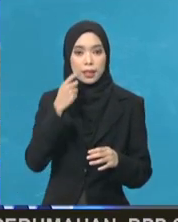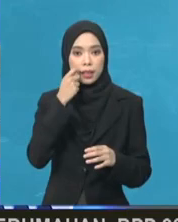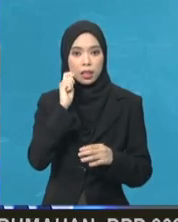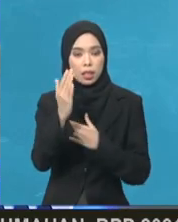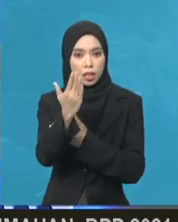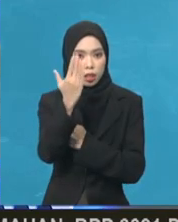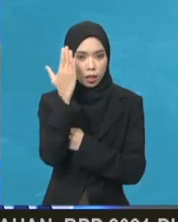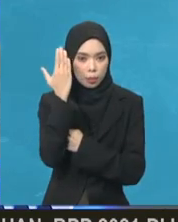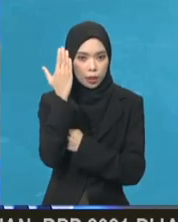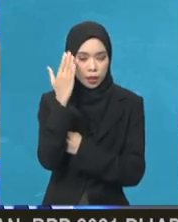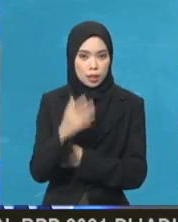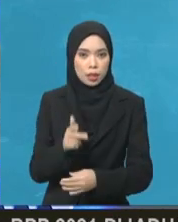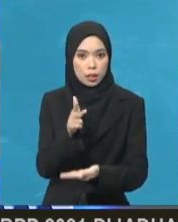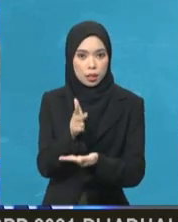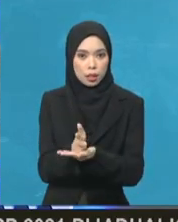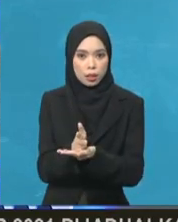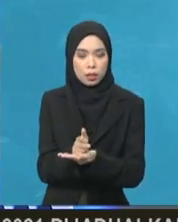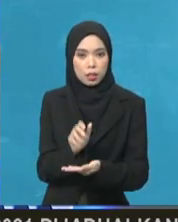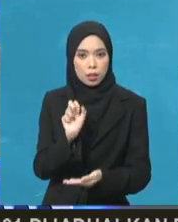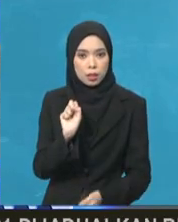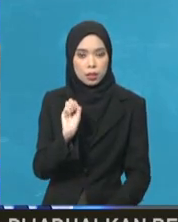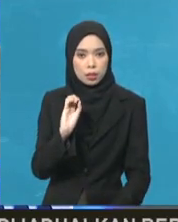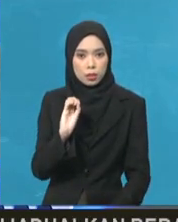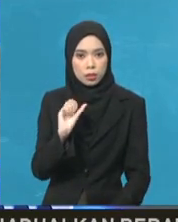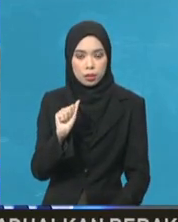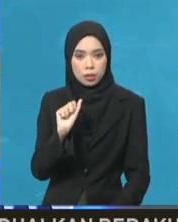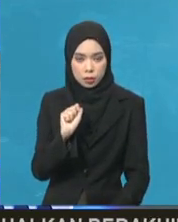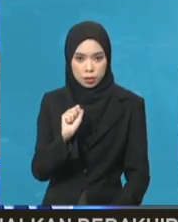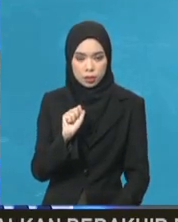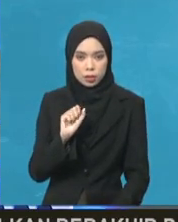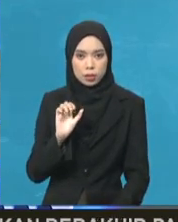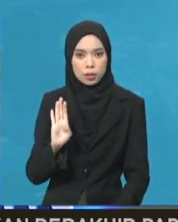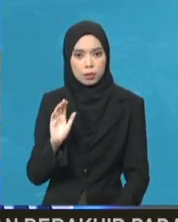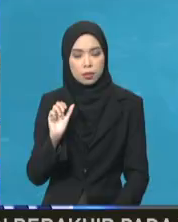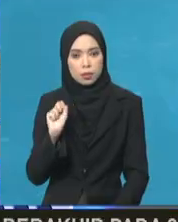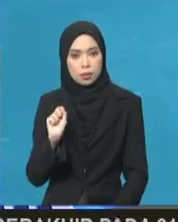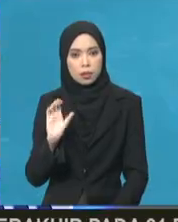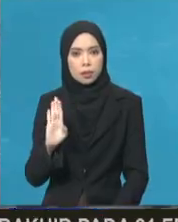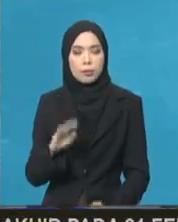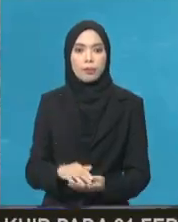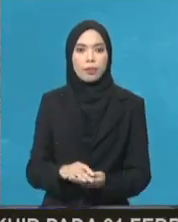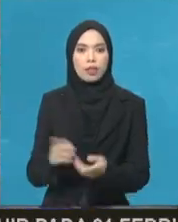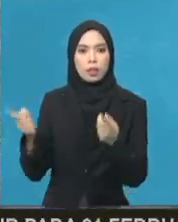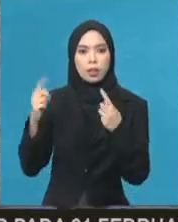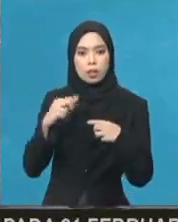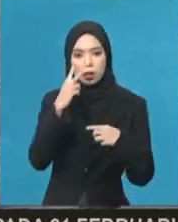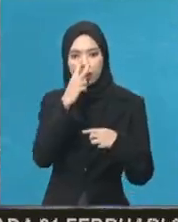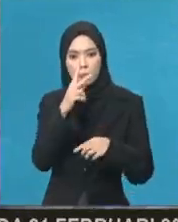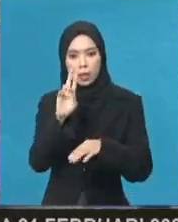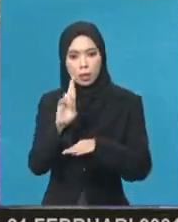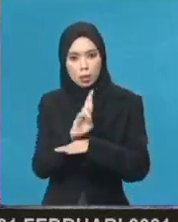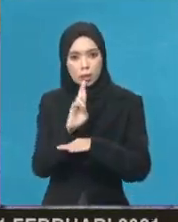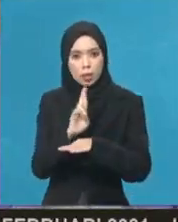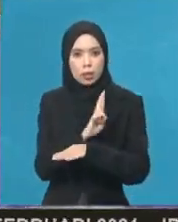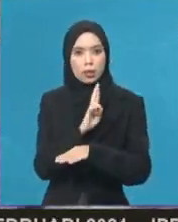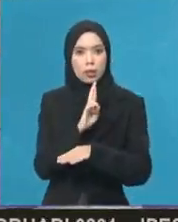pagi tadi di Taman Haji semuda Omar Ali saifuddien Bandar Seri Begawan hadir menyaksikan rabtai yang